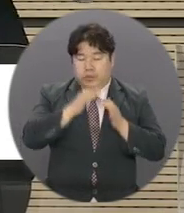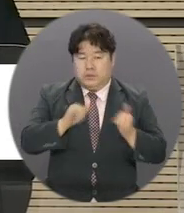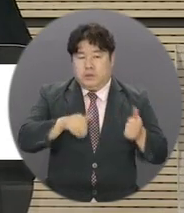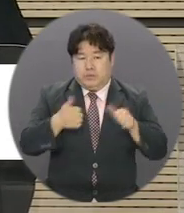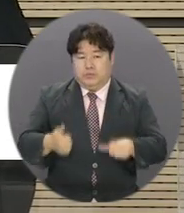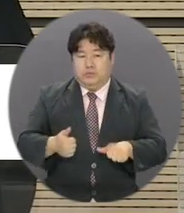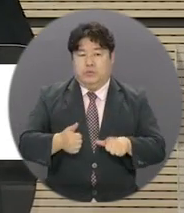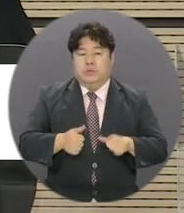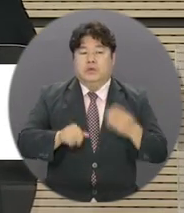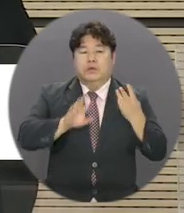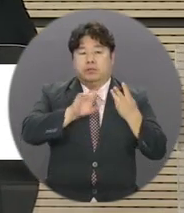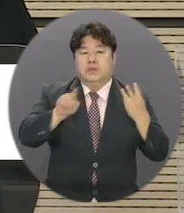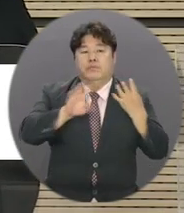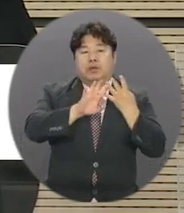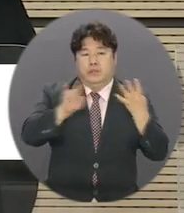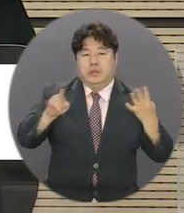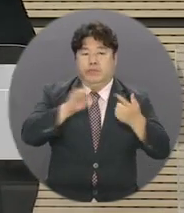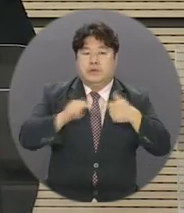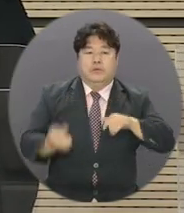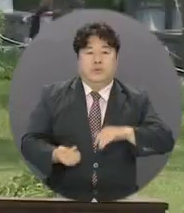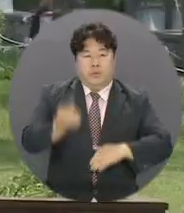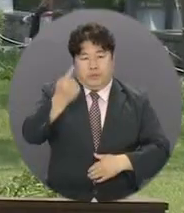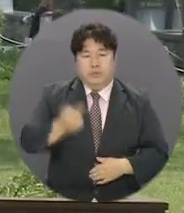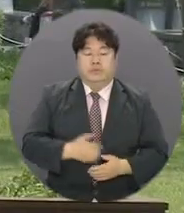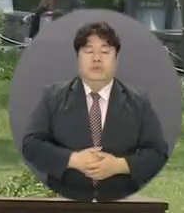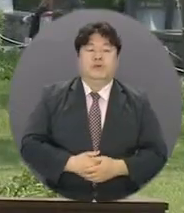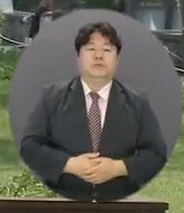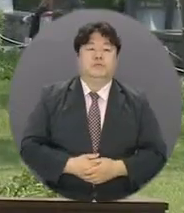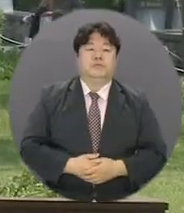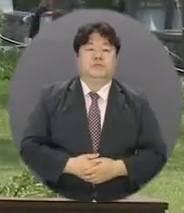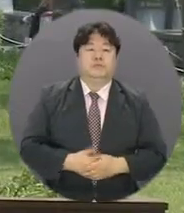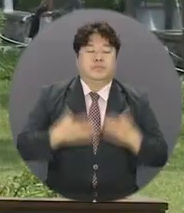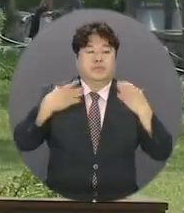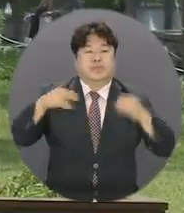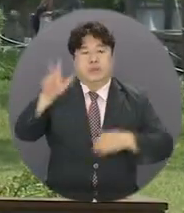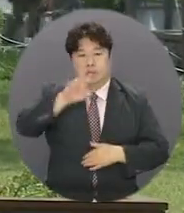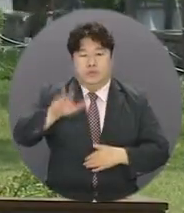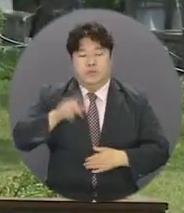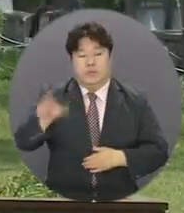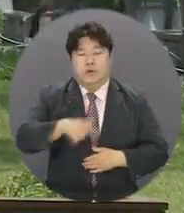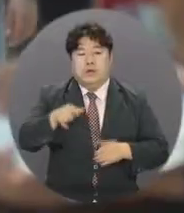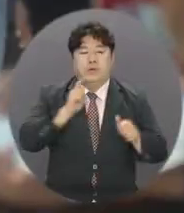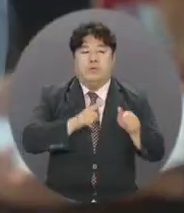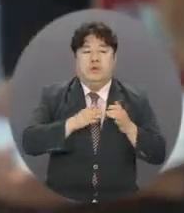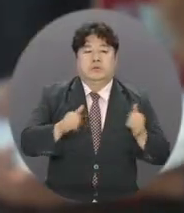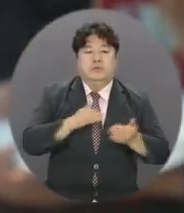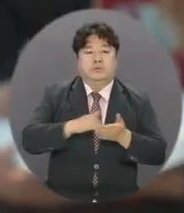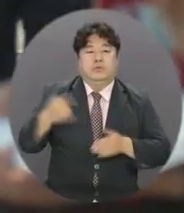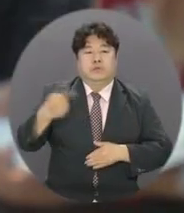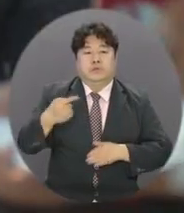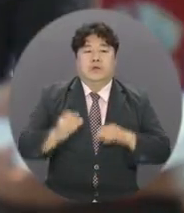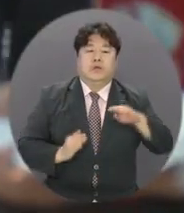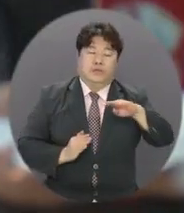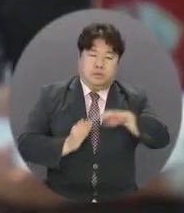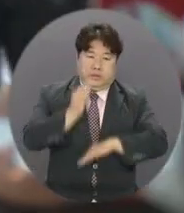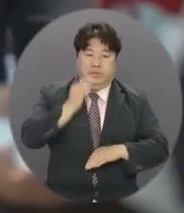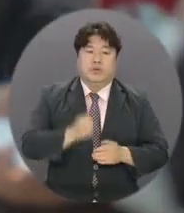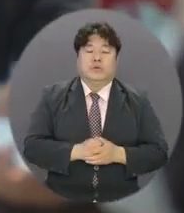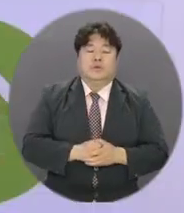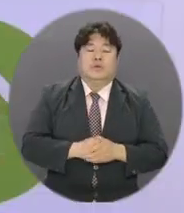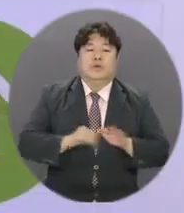사망이 3배에서 4배 정도 더 높았습니다. 여전히 전국 하루 확진자 수는 1,000명을 훌쩍 넘기고 있는